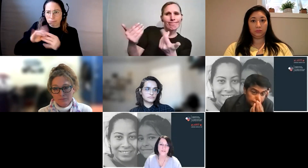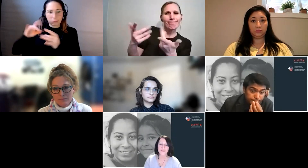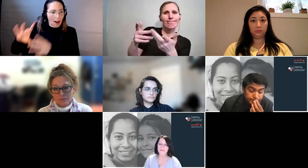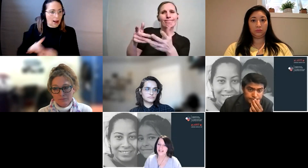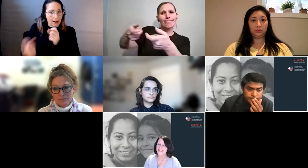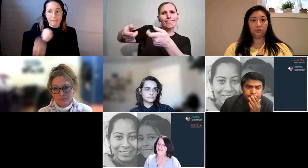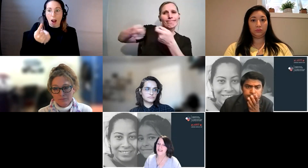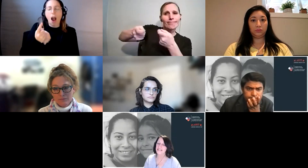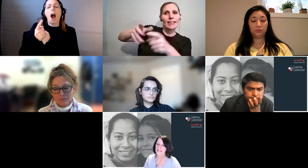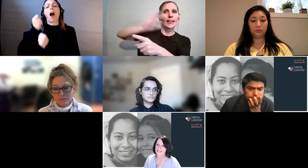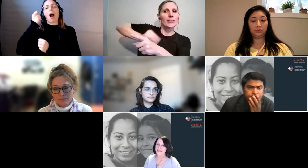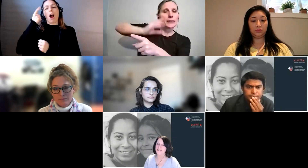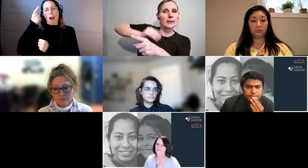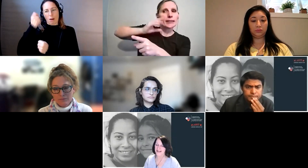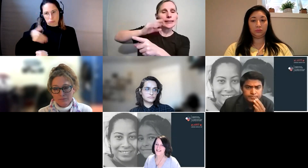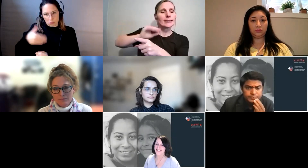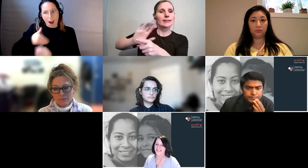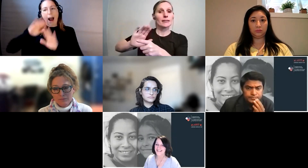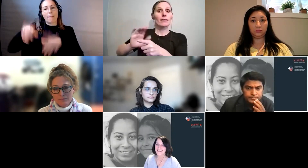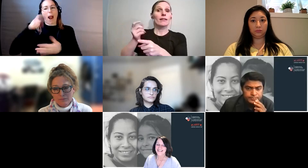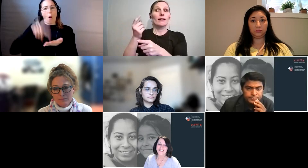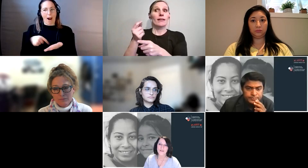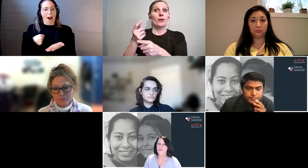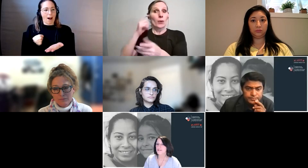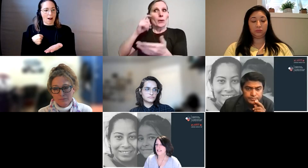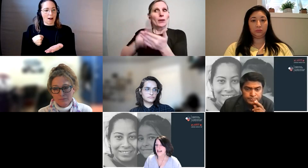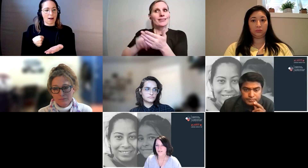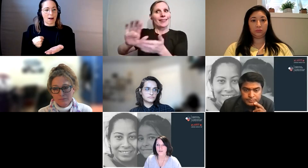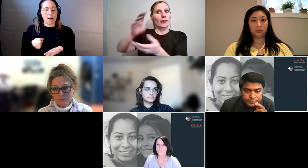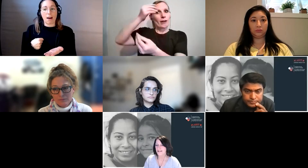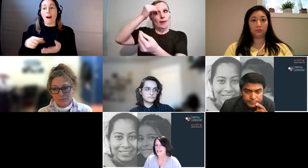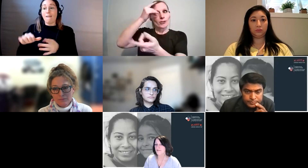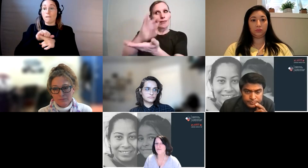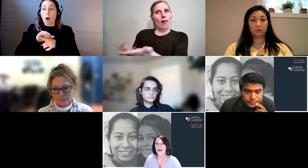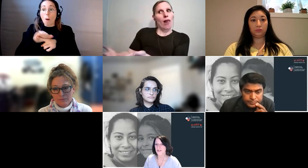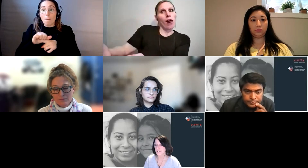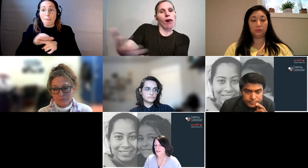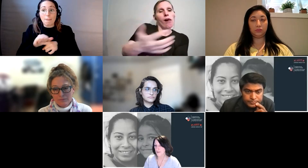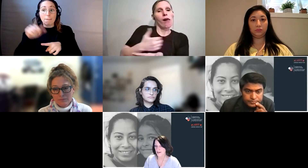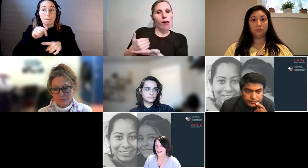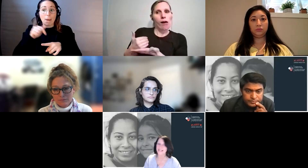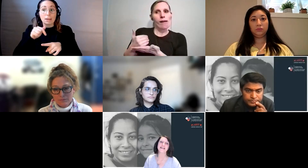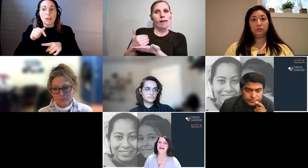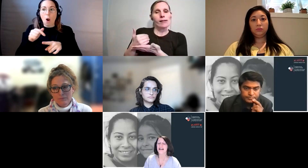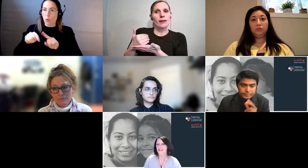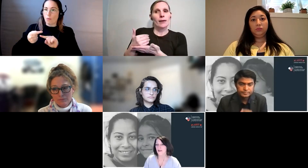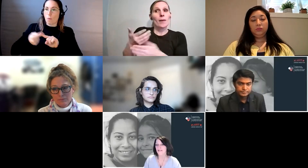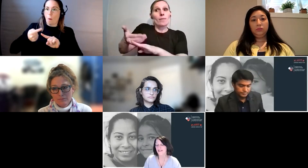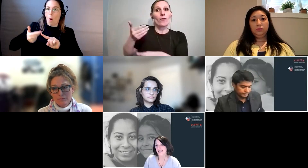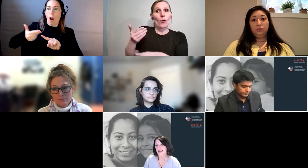l'histoire, nous avons réalisé qu'ils avaient pris de l'information au courant des derniers mois, même